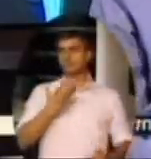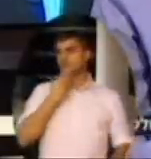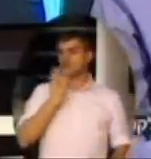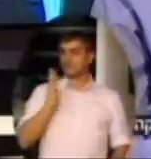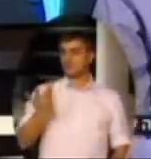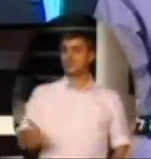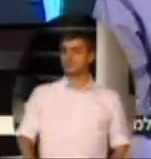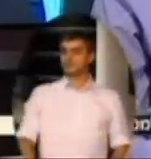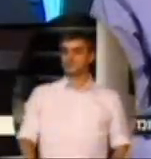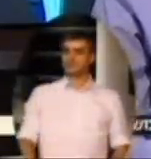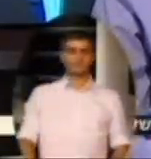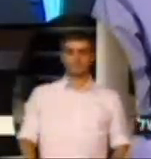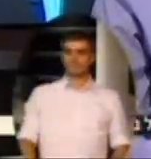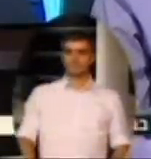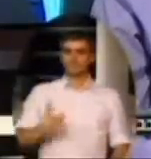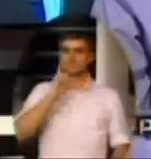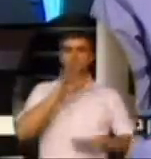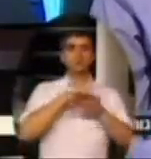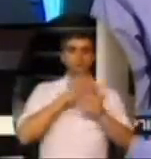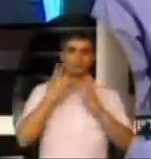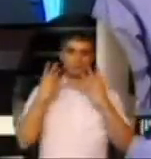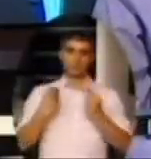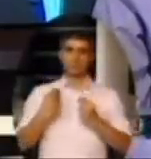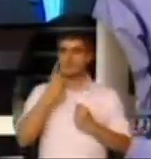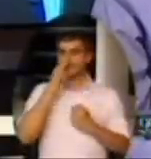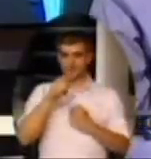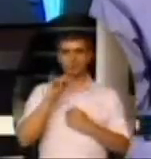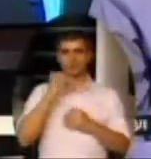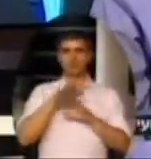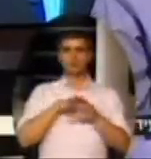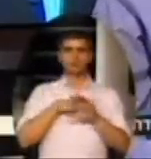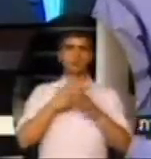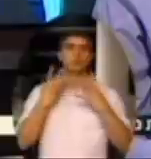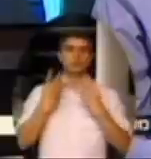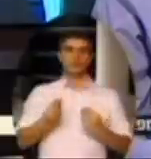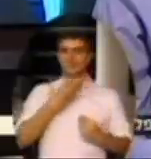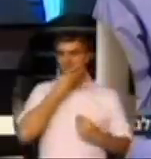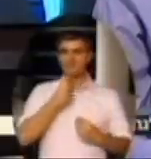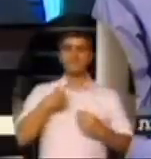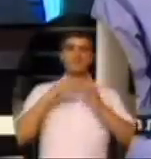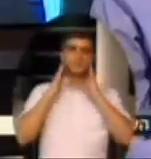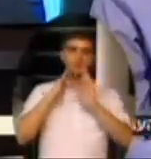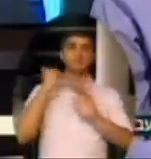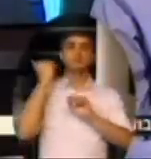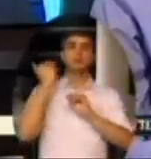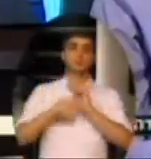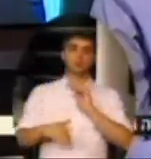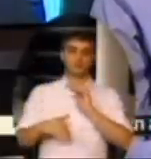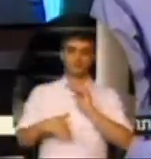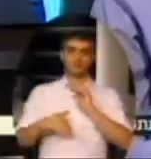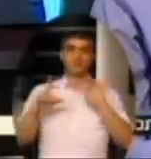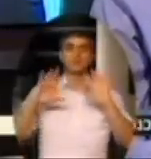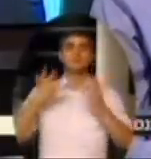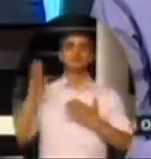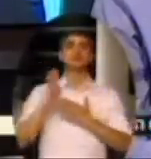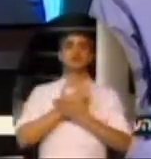מאוד א לא לא התחושה היא טובה מאוד מבחינה זו בחלת התחושה טובה ויפה ואני מאמין שבסופו של דבר